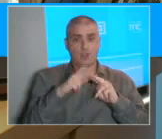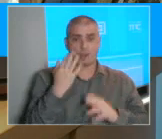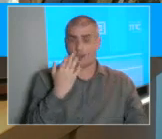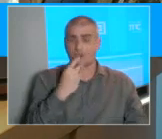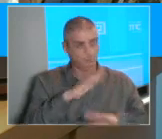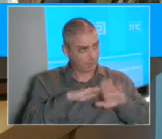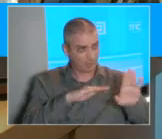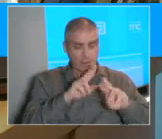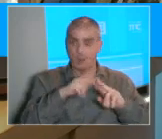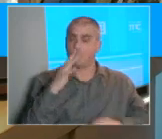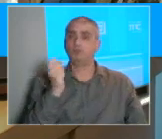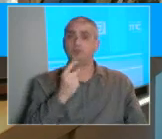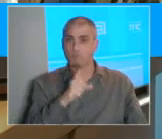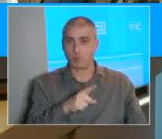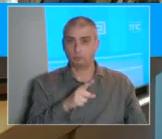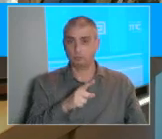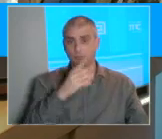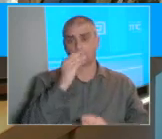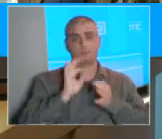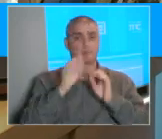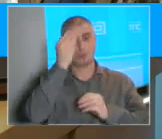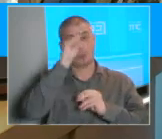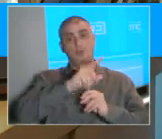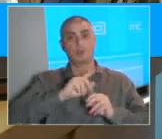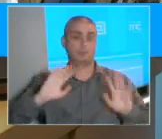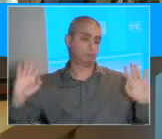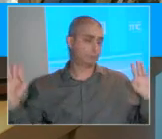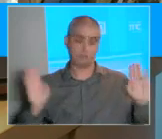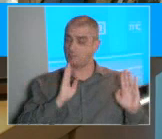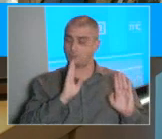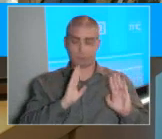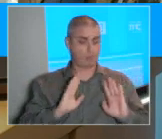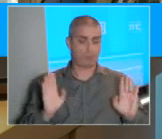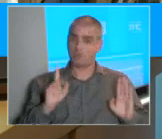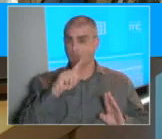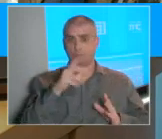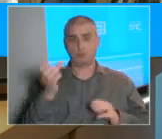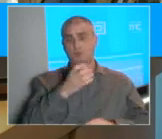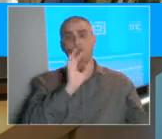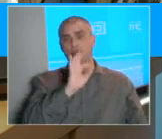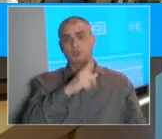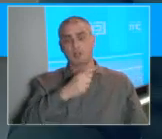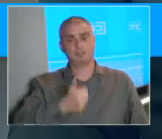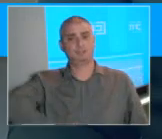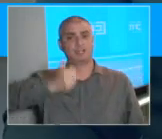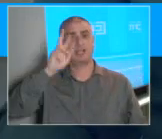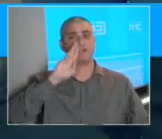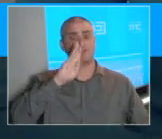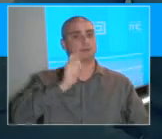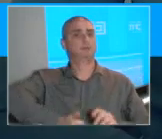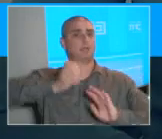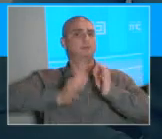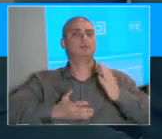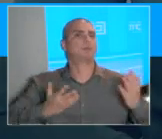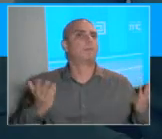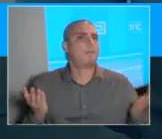סליחה, מזל, לאחר כמה שבועות, הודיע הפרקליטות אז, שאין שום דבר ואין שום פסול במינויו של השר ריבלין לשר